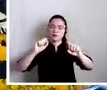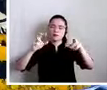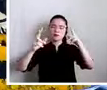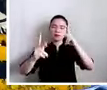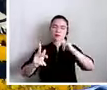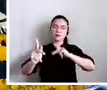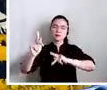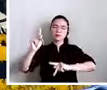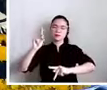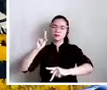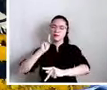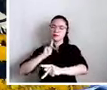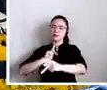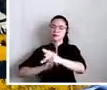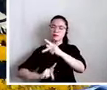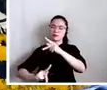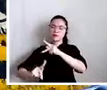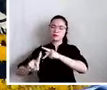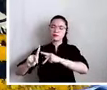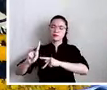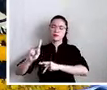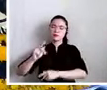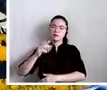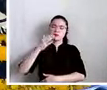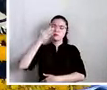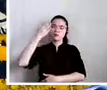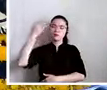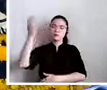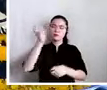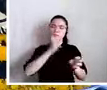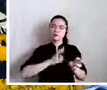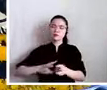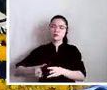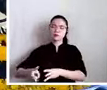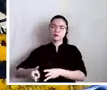katawan dalang sa kaluwasan.